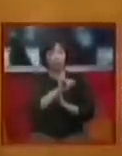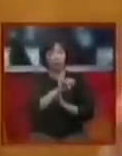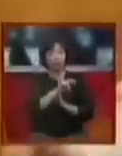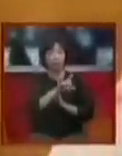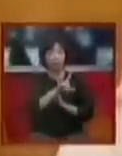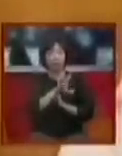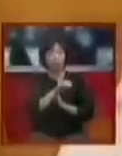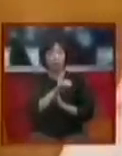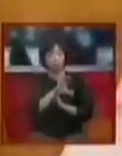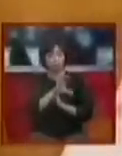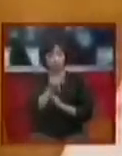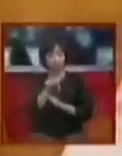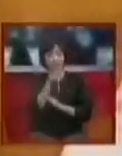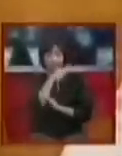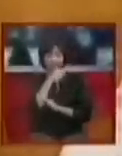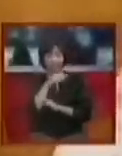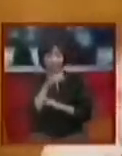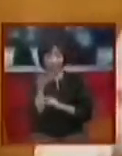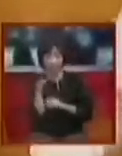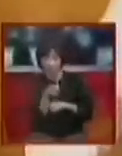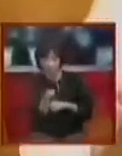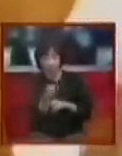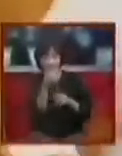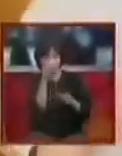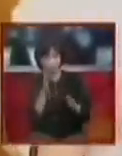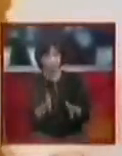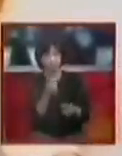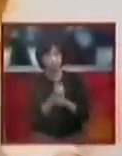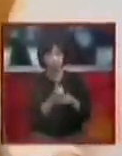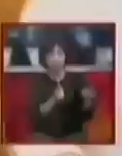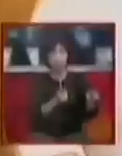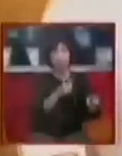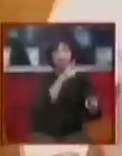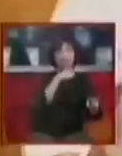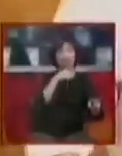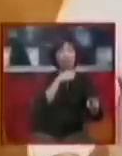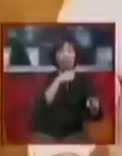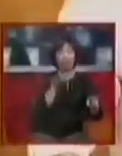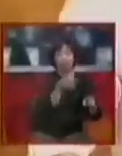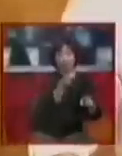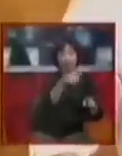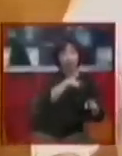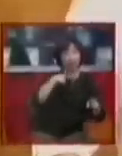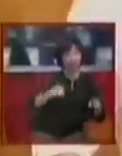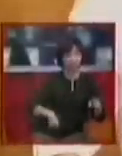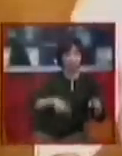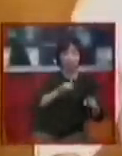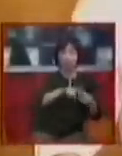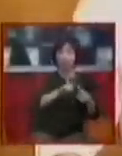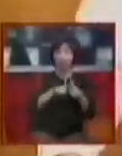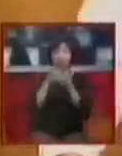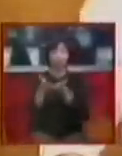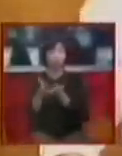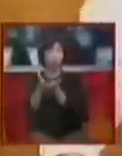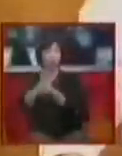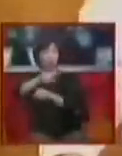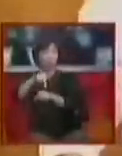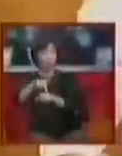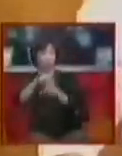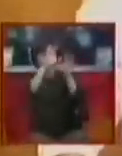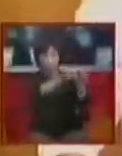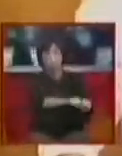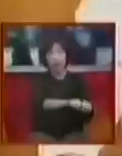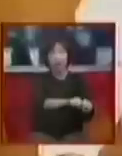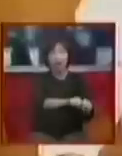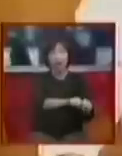mangingisdang Chinong pumasok sa ating teritoryo. Nasabat ng mga barko natin, iisa nga lang po ang